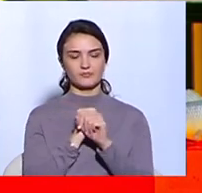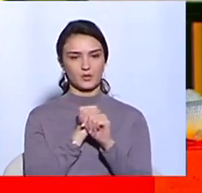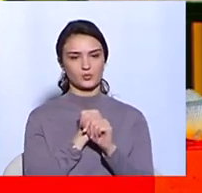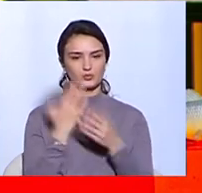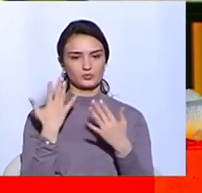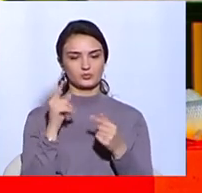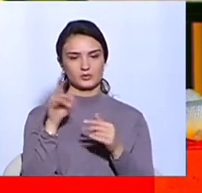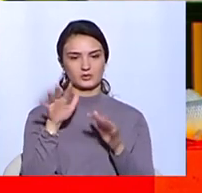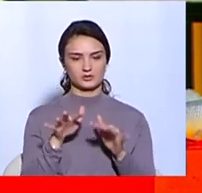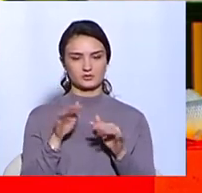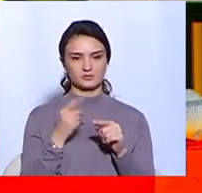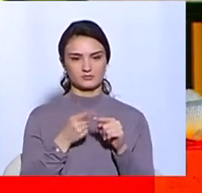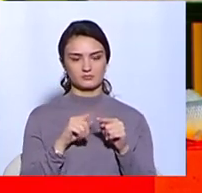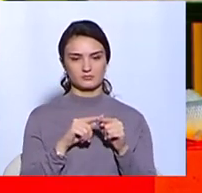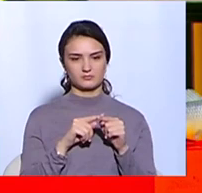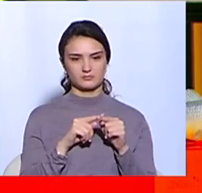ზონაში და ასე შემდეგ.